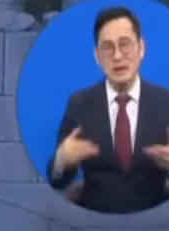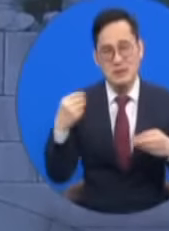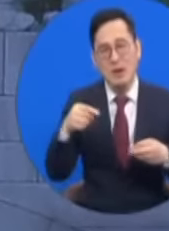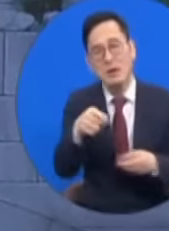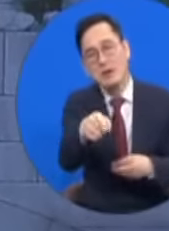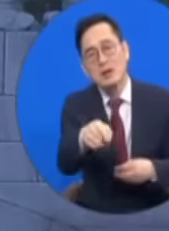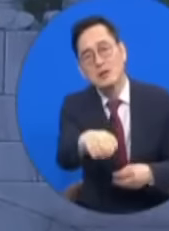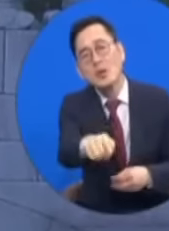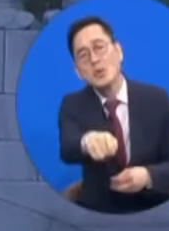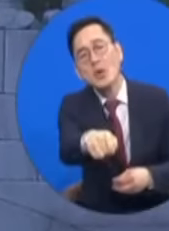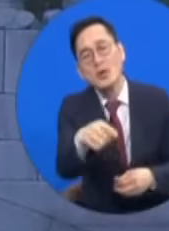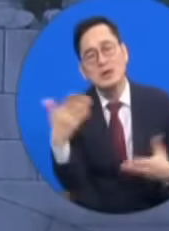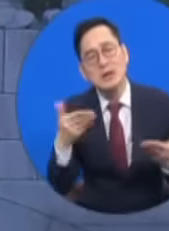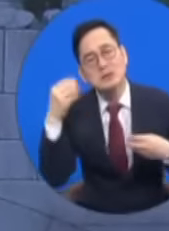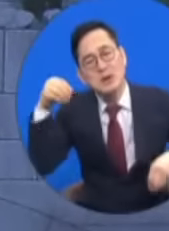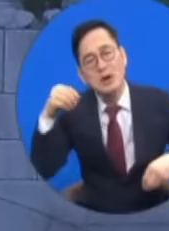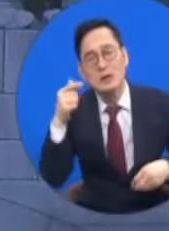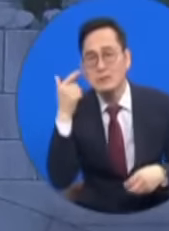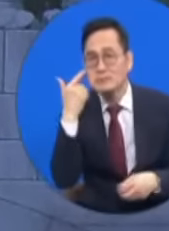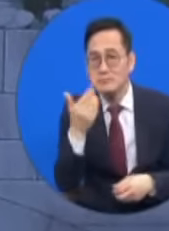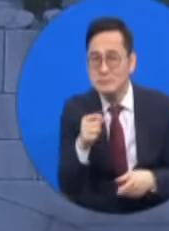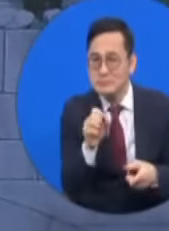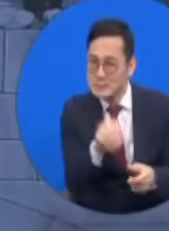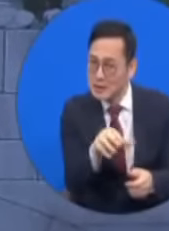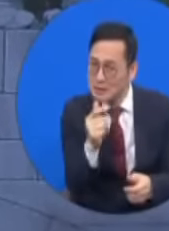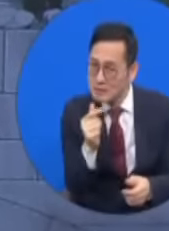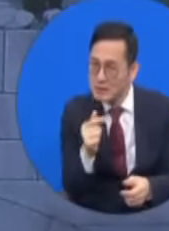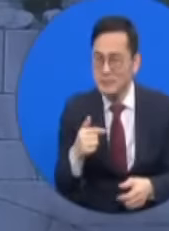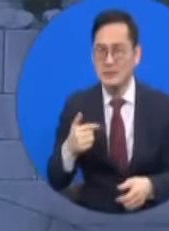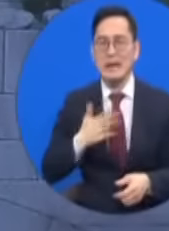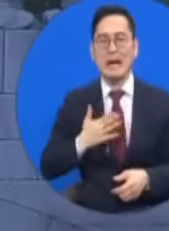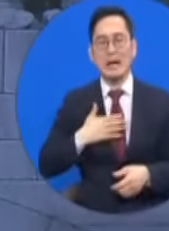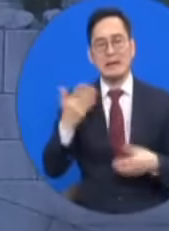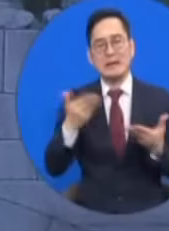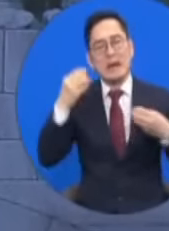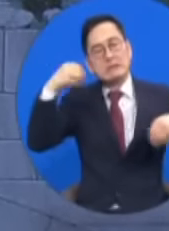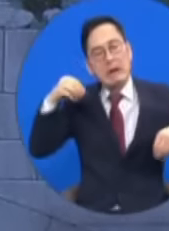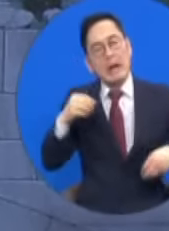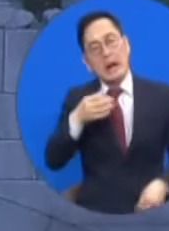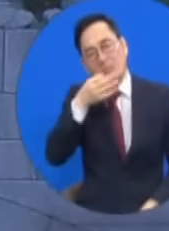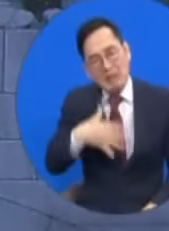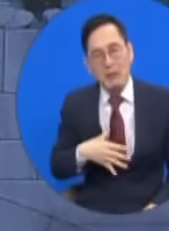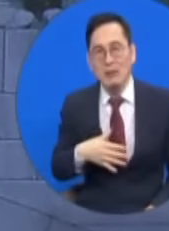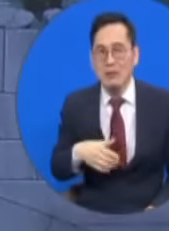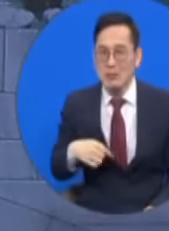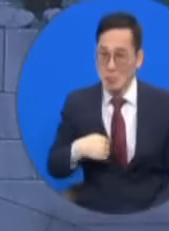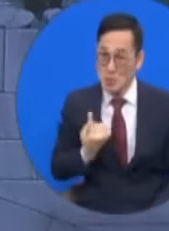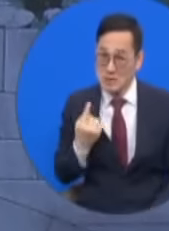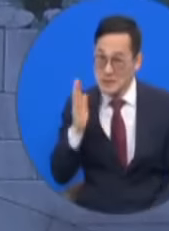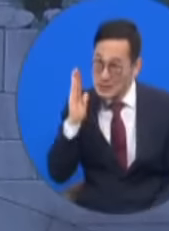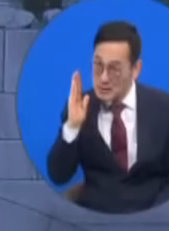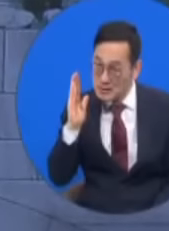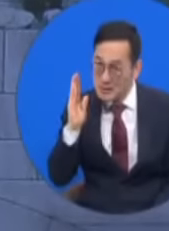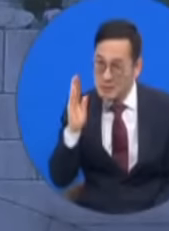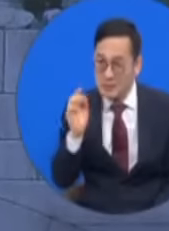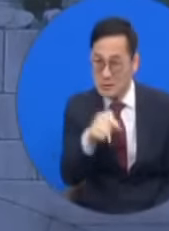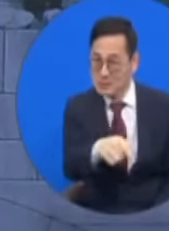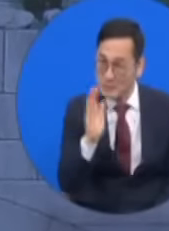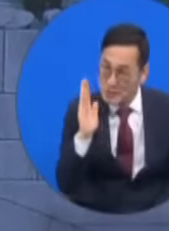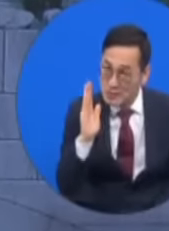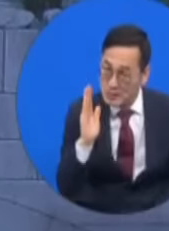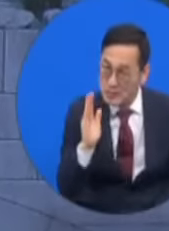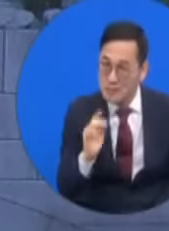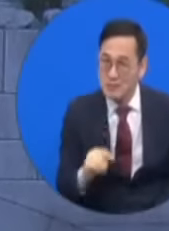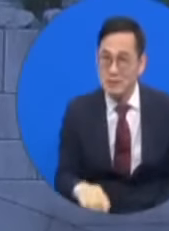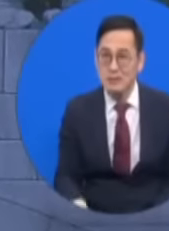아니면 아 내가 간만에 유권자들 앞에서 일하는 척 했네라고 얘기를 한 겁니까? 아니면 그냥 농담 삼아서 아 열심히